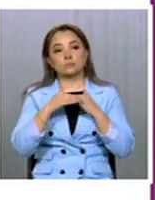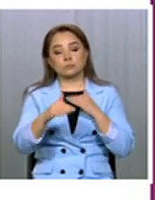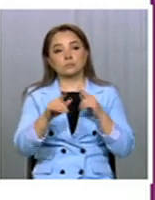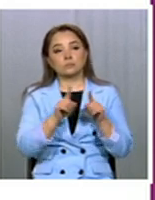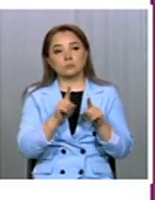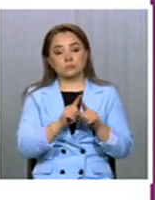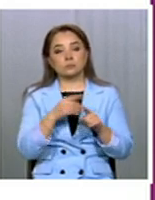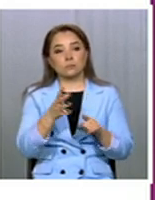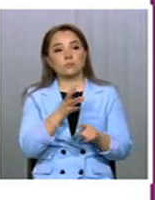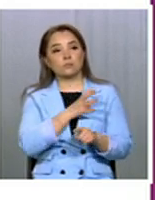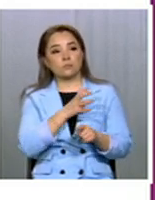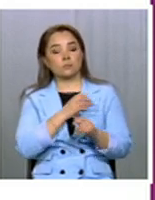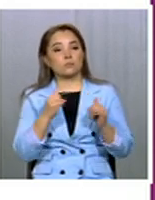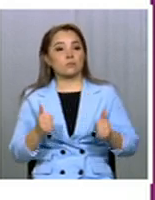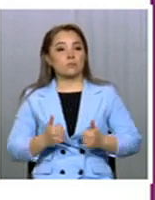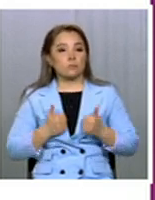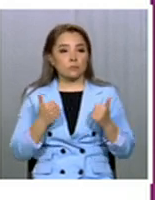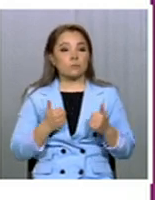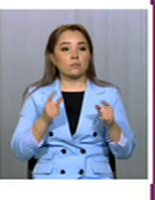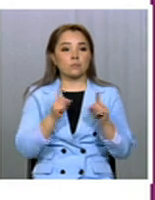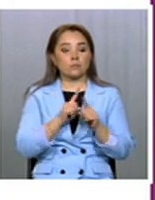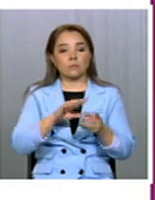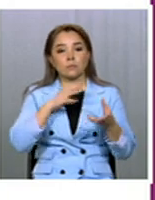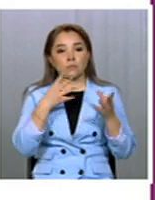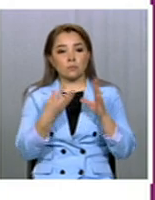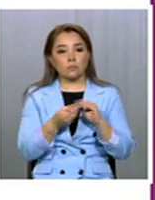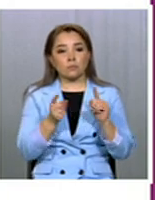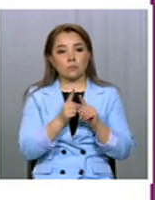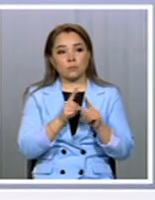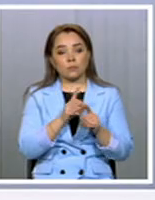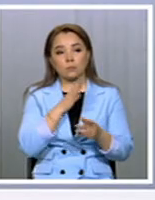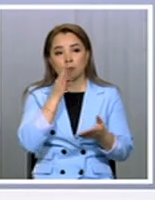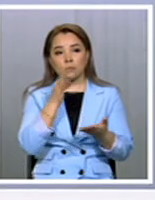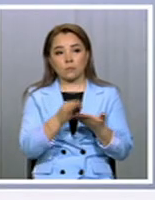байлыққа деген ұмтылысының қалыптастырған еді.